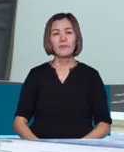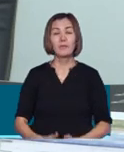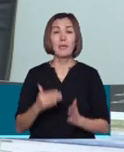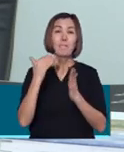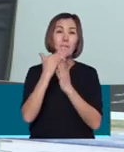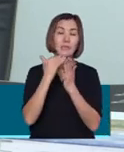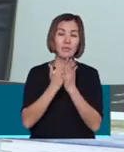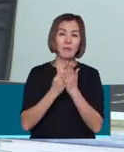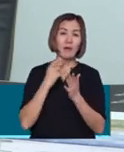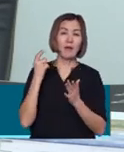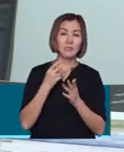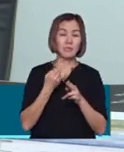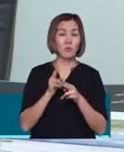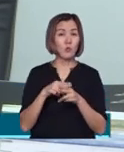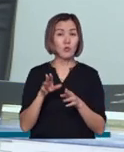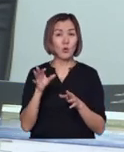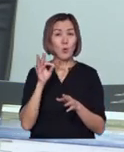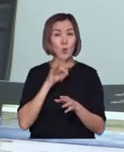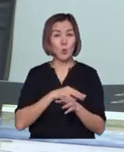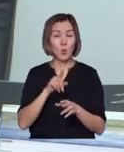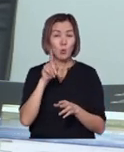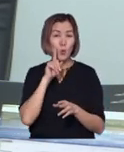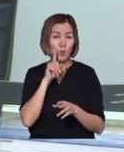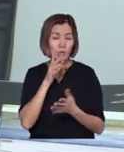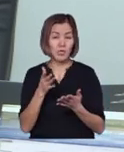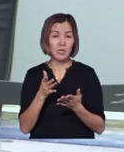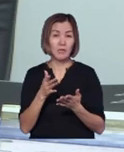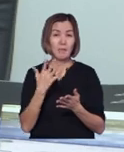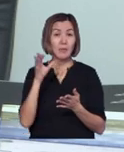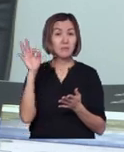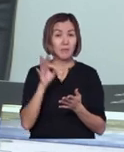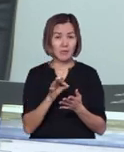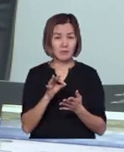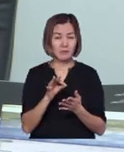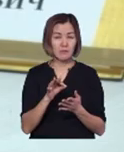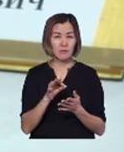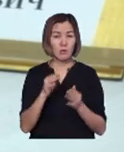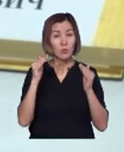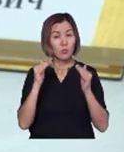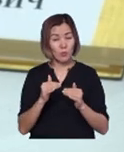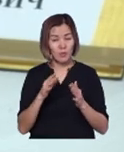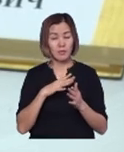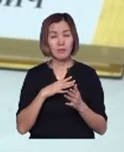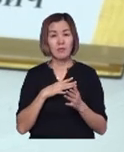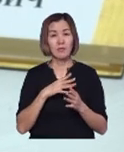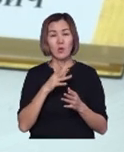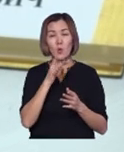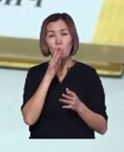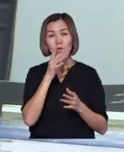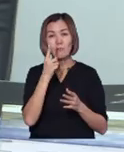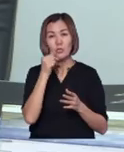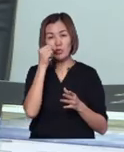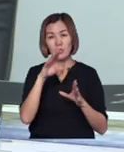Бағдарлама диқаншыларға өте тиімді. Біріншіден 5% пайыздық мөлшерлемесі төмен. Мерзімі 1 жылға